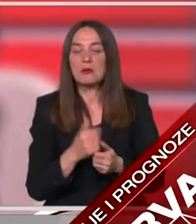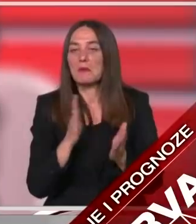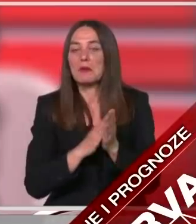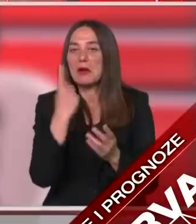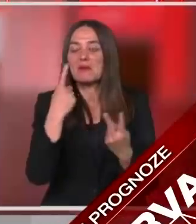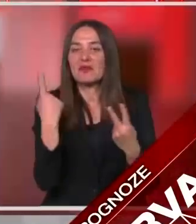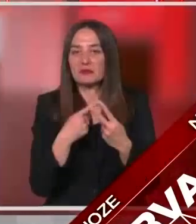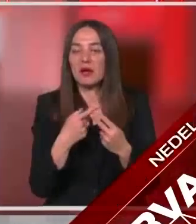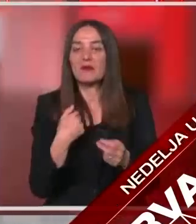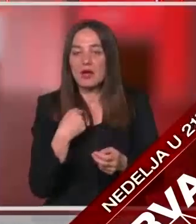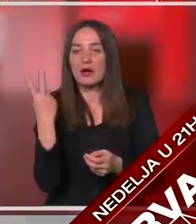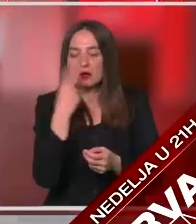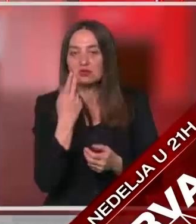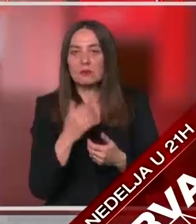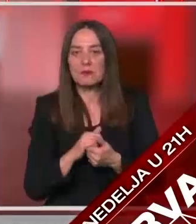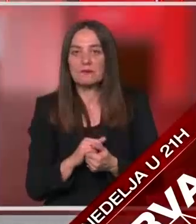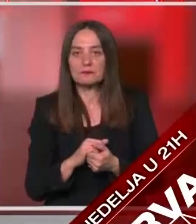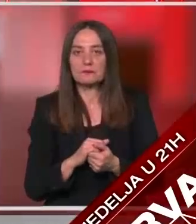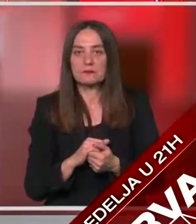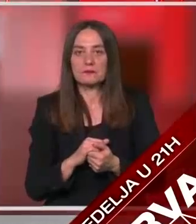Da, razumem ja.